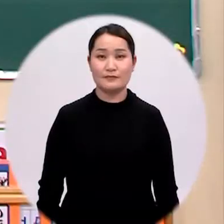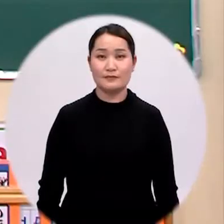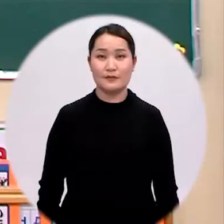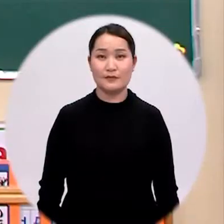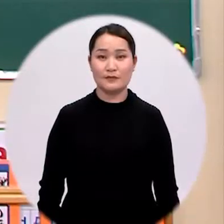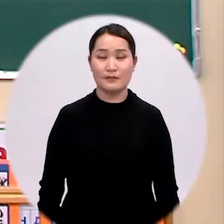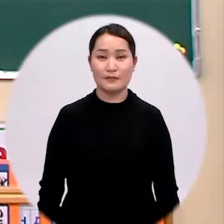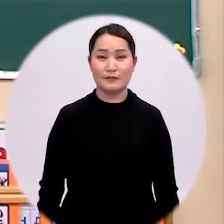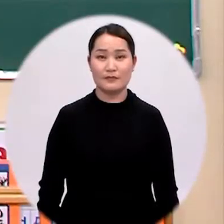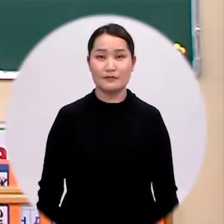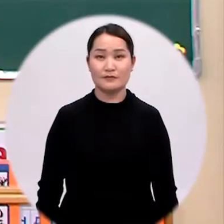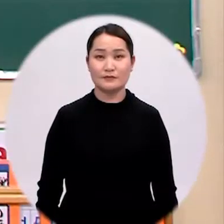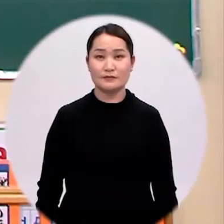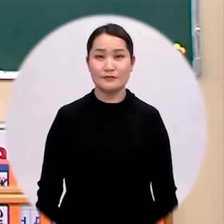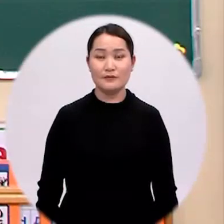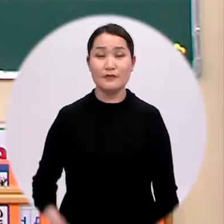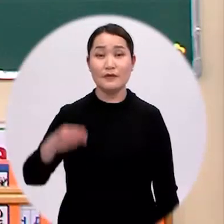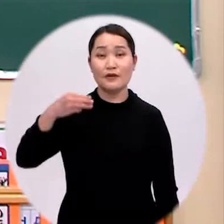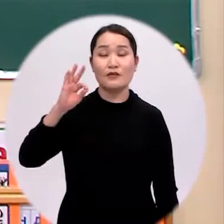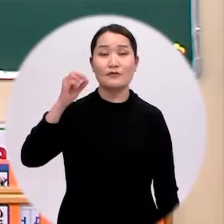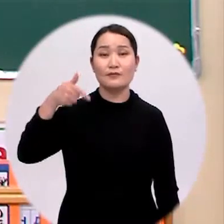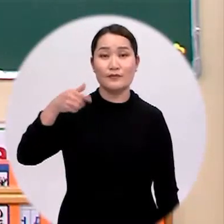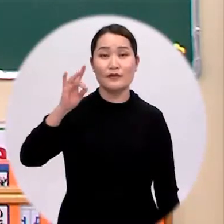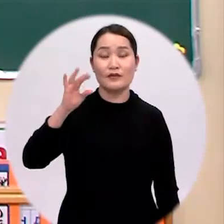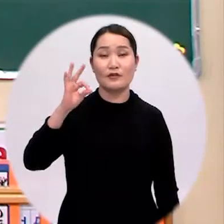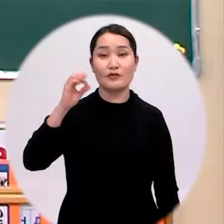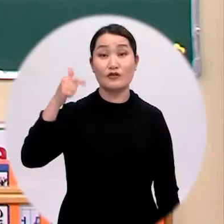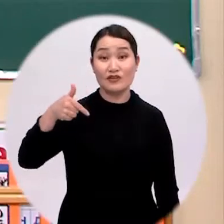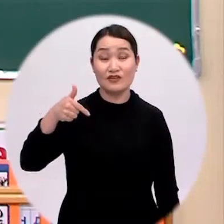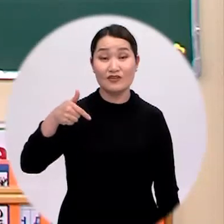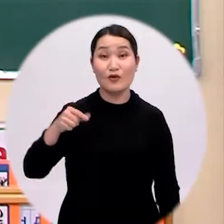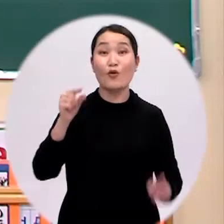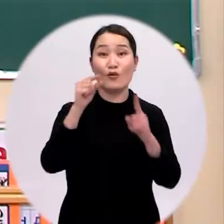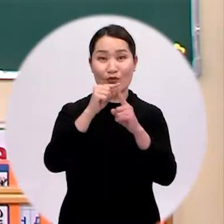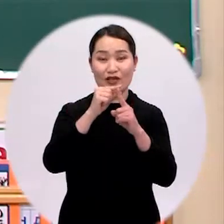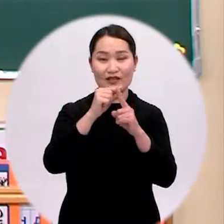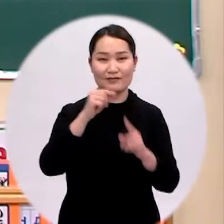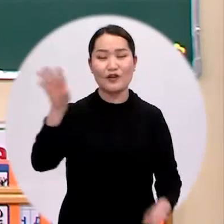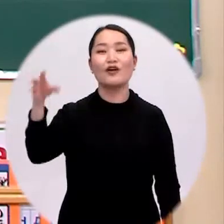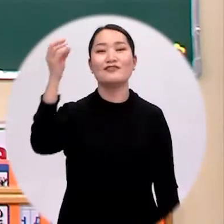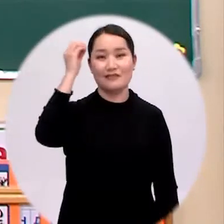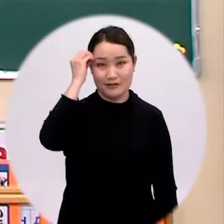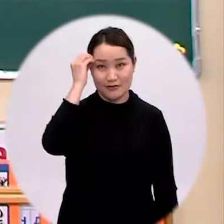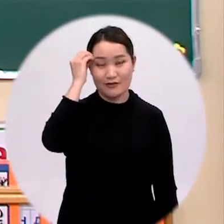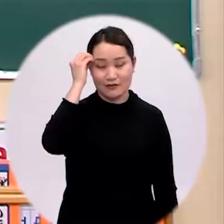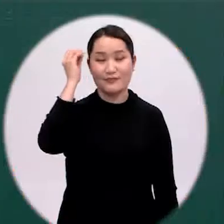За, өнөөдөр цөмөрөө төгрөг гэдэг үгийг үгийн сандаа нэмж байна.